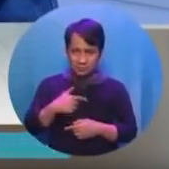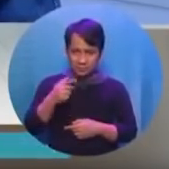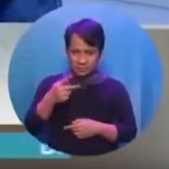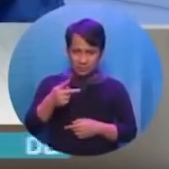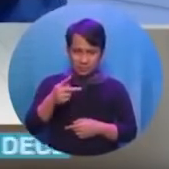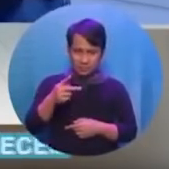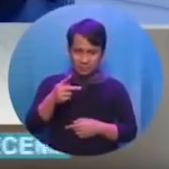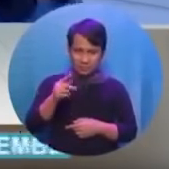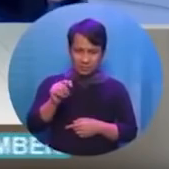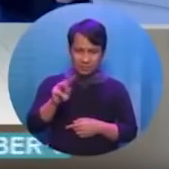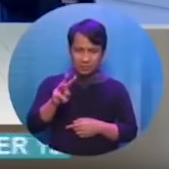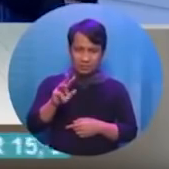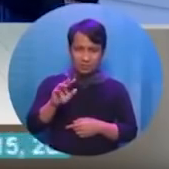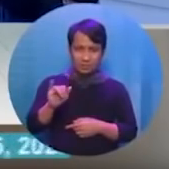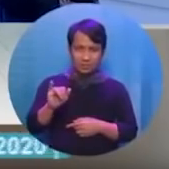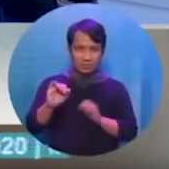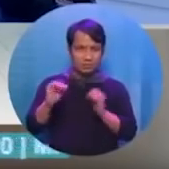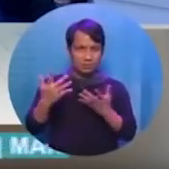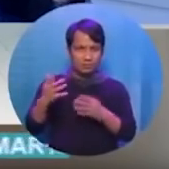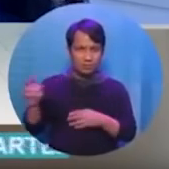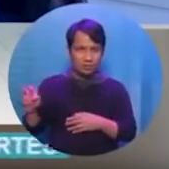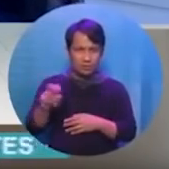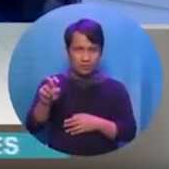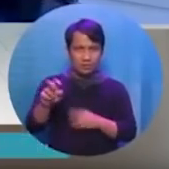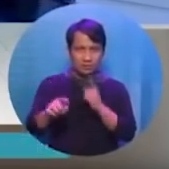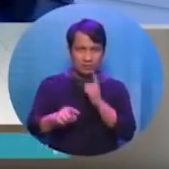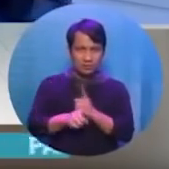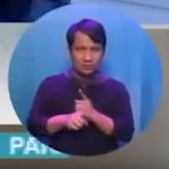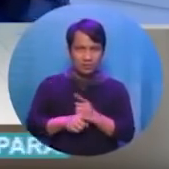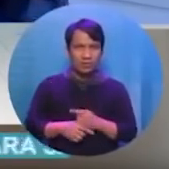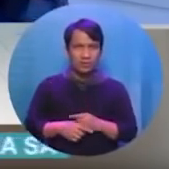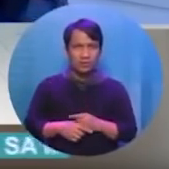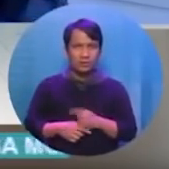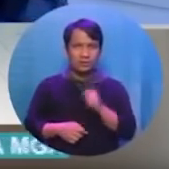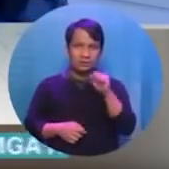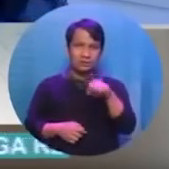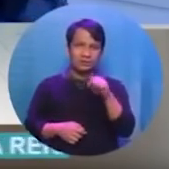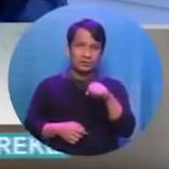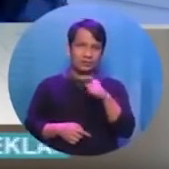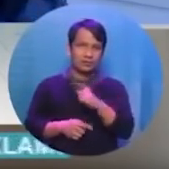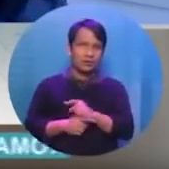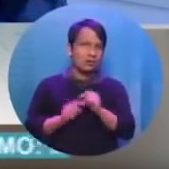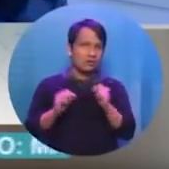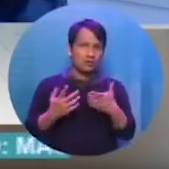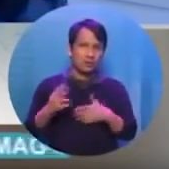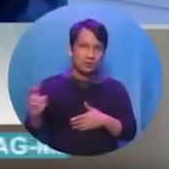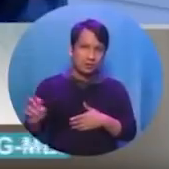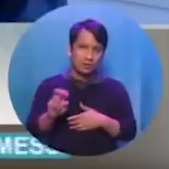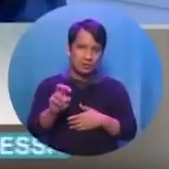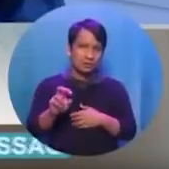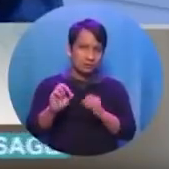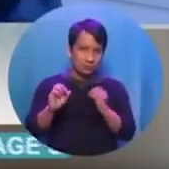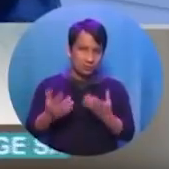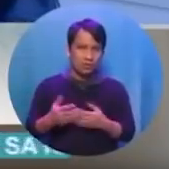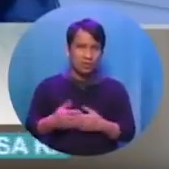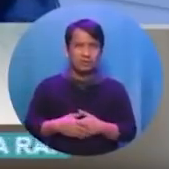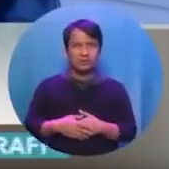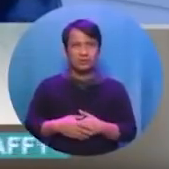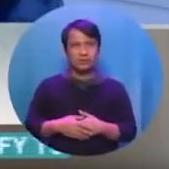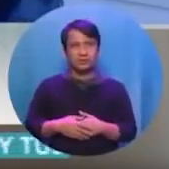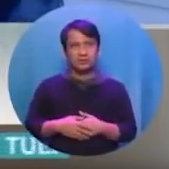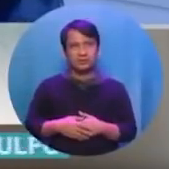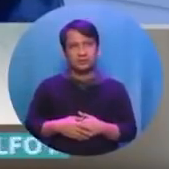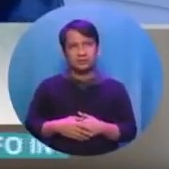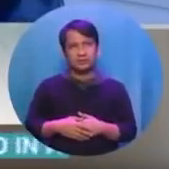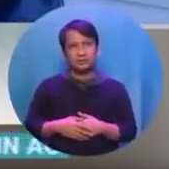Kauai, wala raw pong mga ahas. Tama ba? Kauai ba yun? Opo. Wala po. Wala talagang ahas?